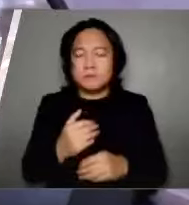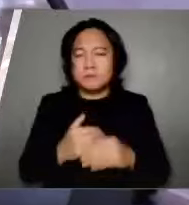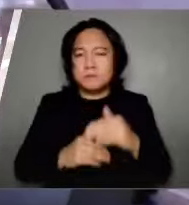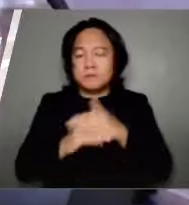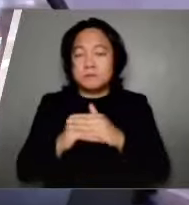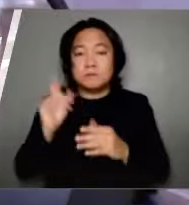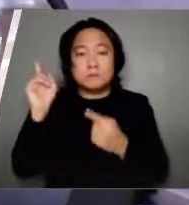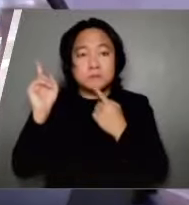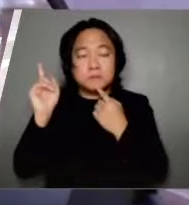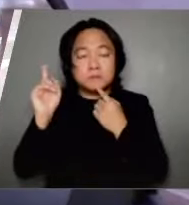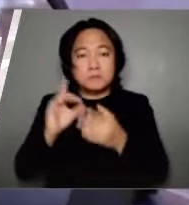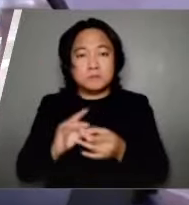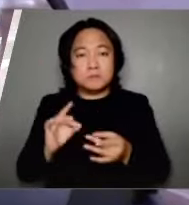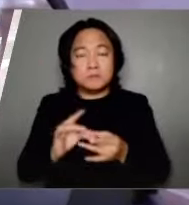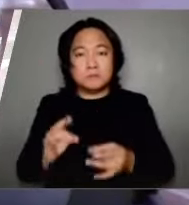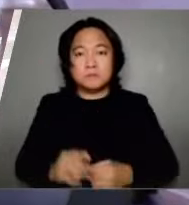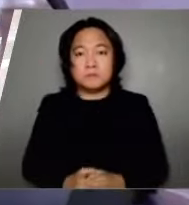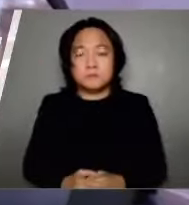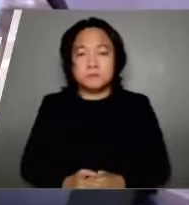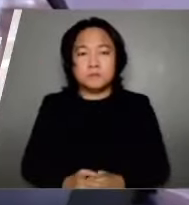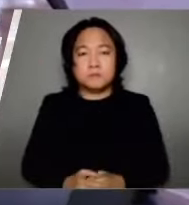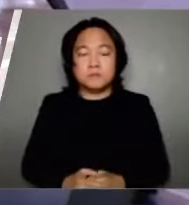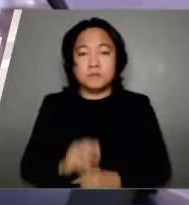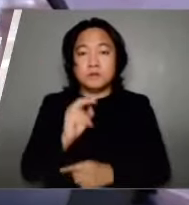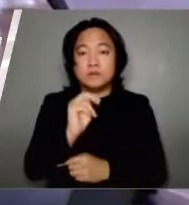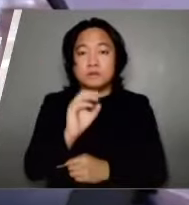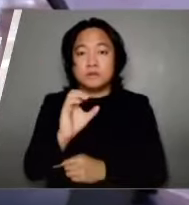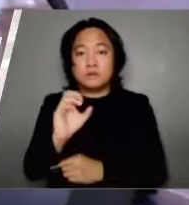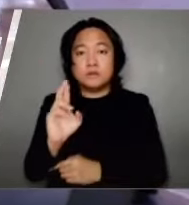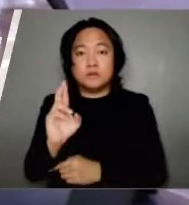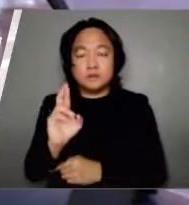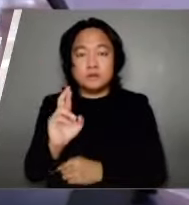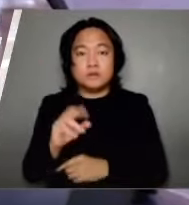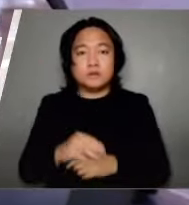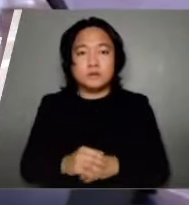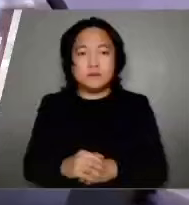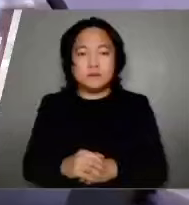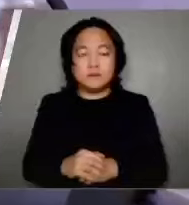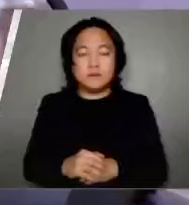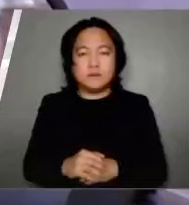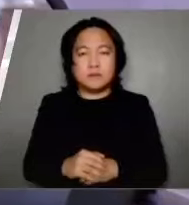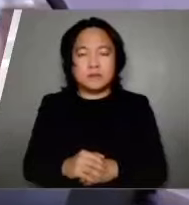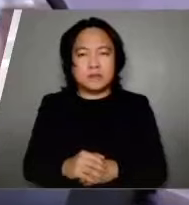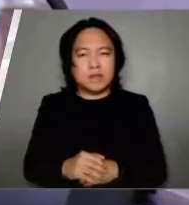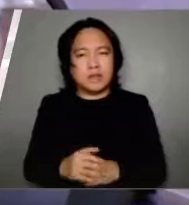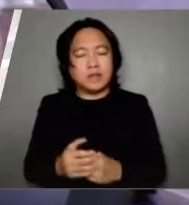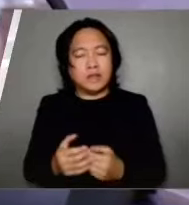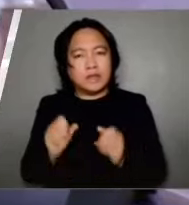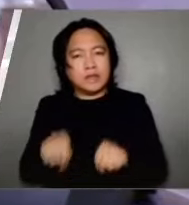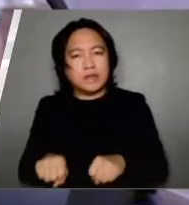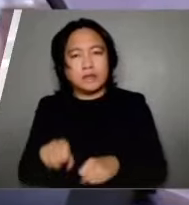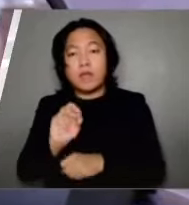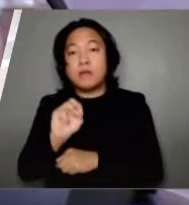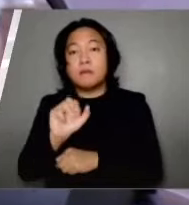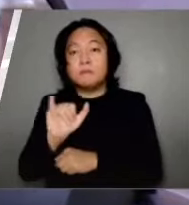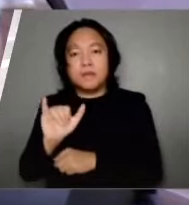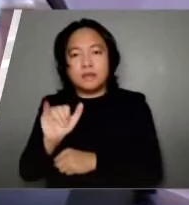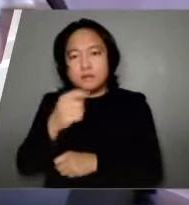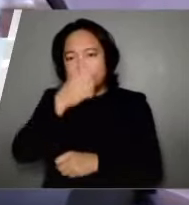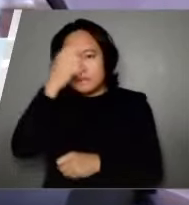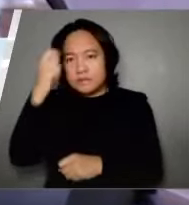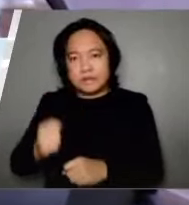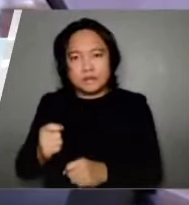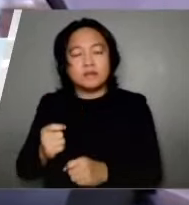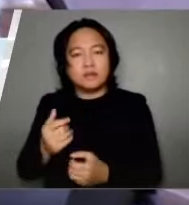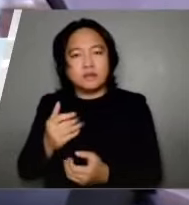both stations, in Metro Manila, we can still see that during the month of May, mas mataas pa rin yung kanilang heat index values. And typically, yan ang